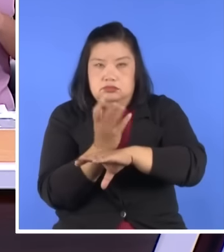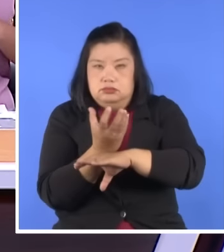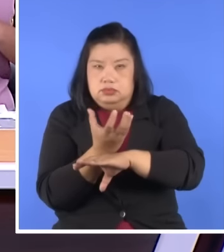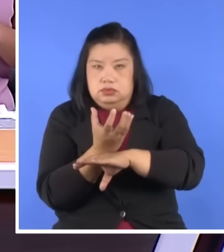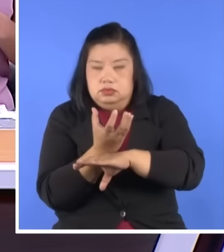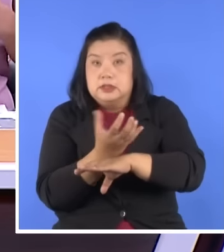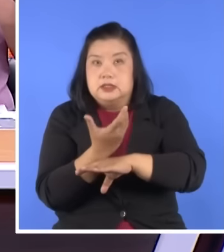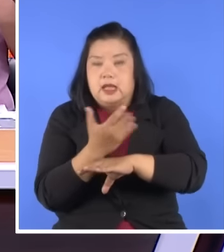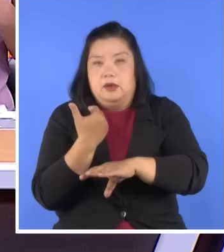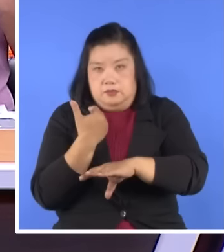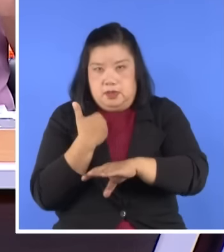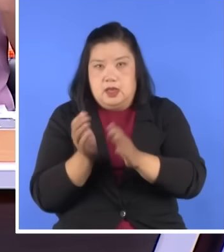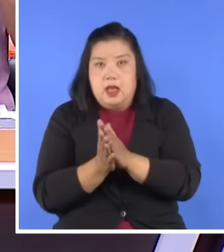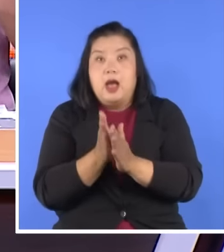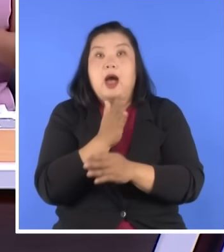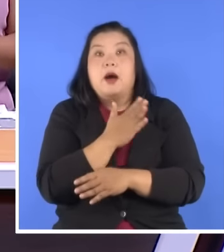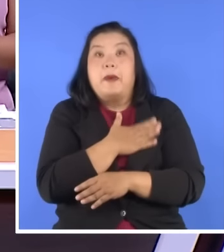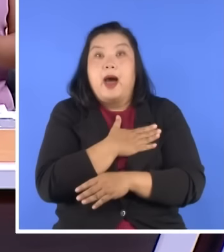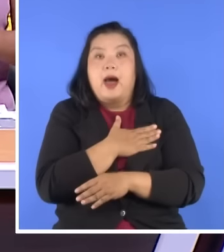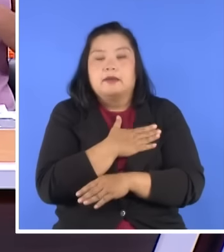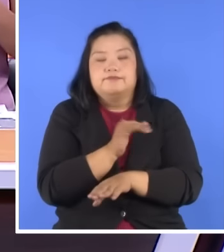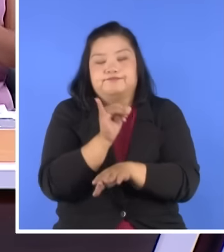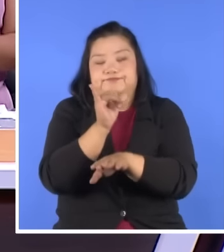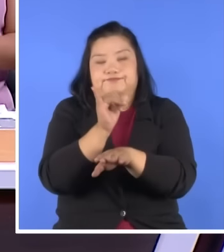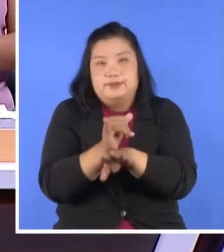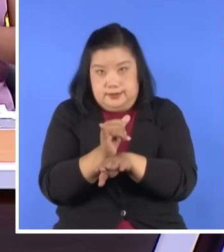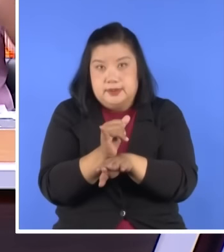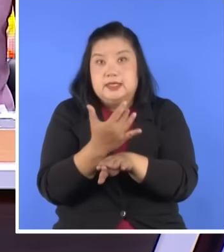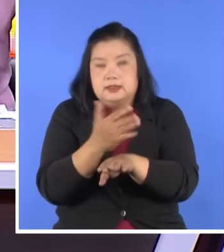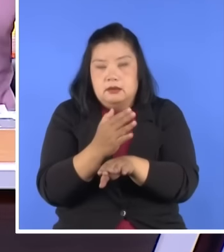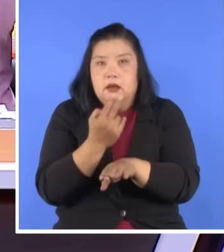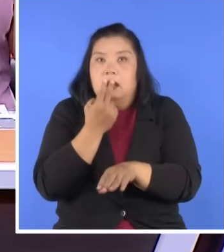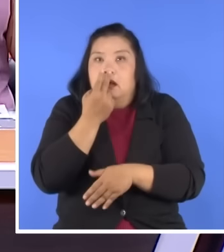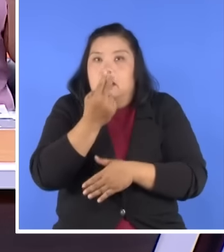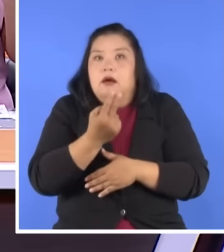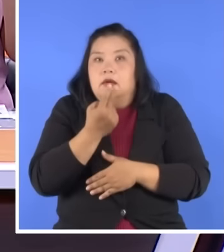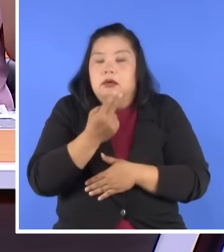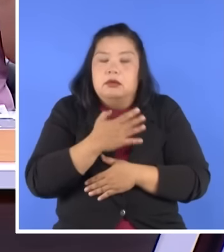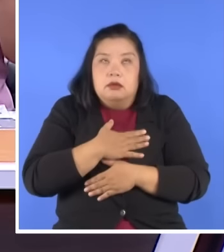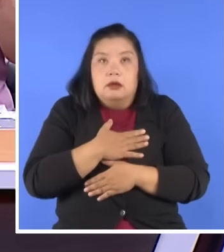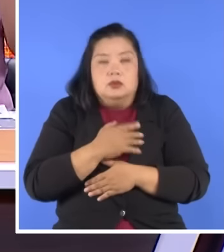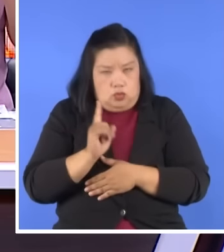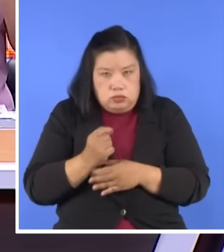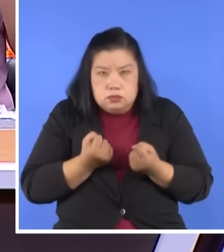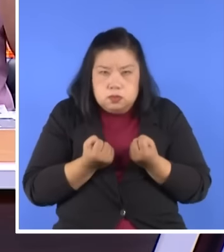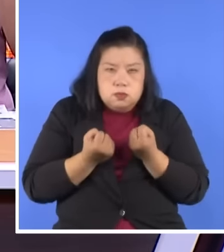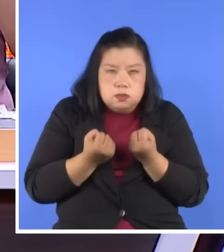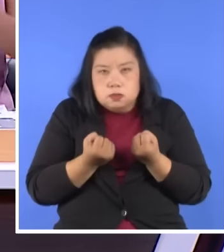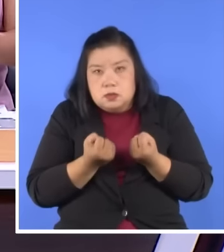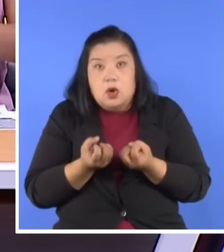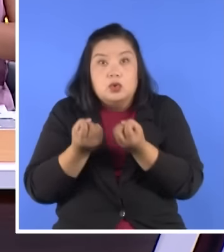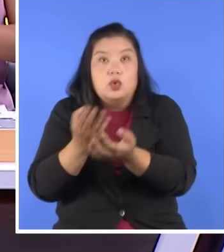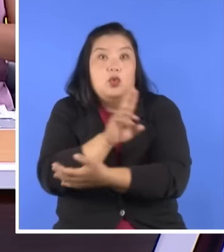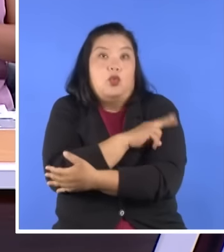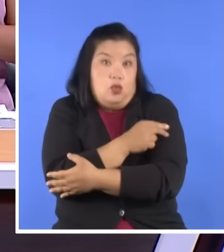มีพระสงฆ์มีอาการหอบหายใจไม่ออกเขาก็พยายามจะช่วยเหลือเพื่อจะไปส่งปลายทางที่โรงพยาบาลให้เร็วที่สุดปรากฏว่ามี